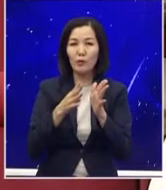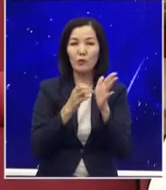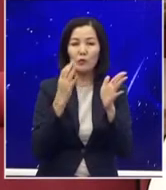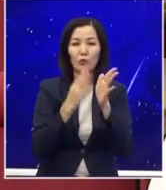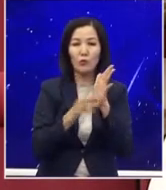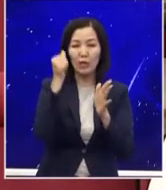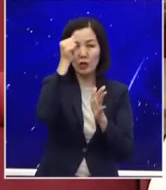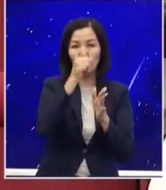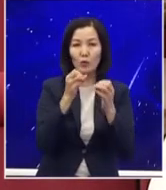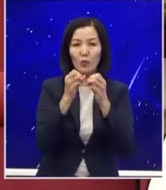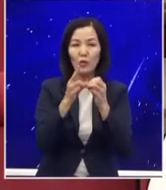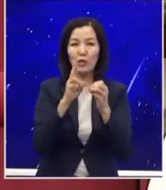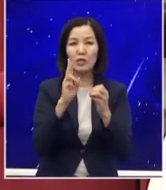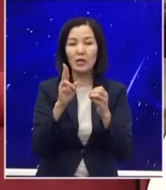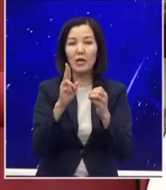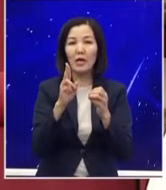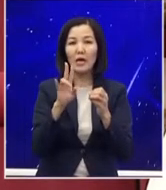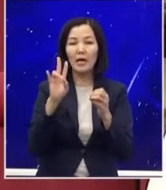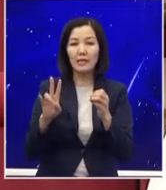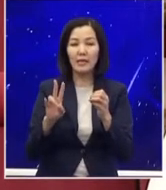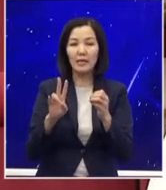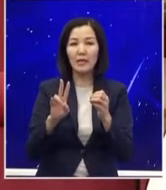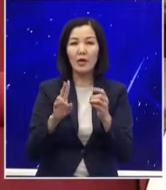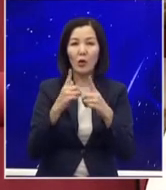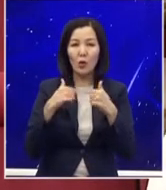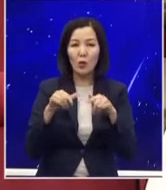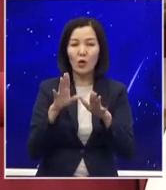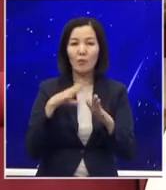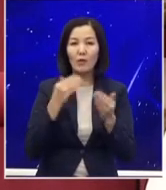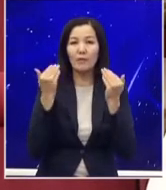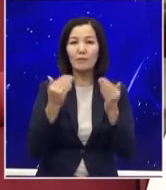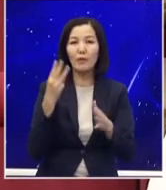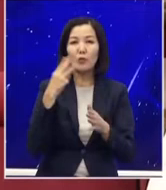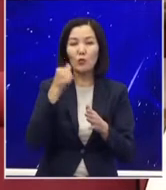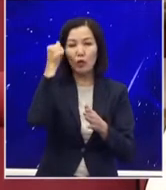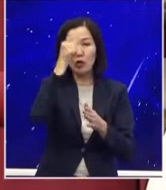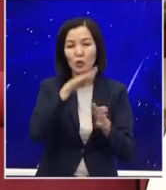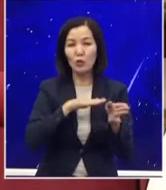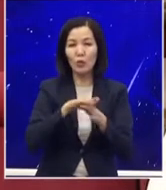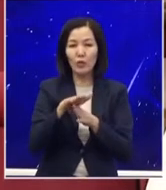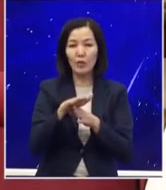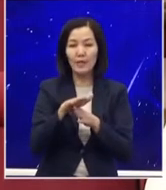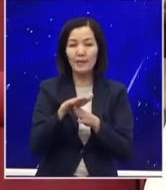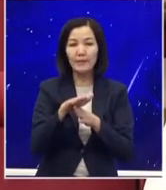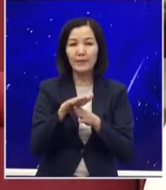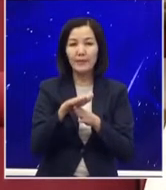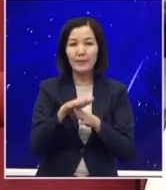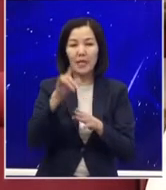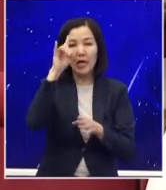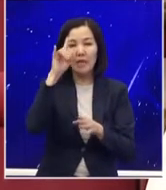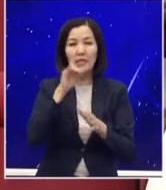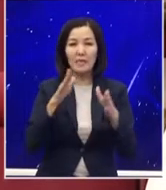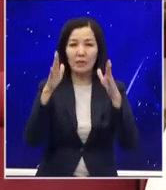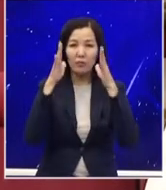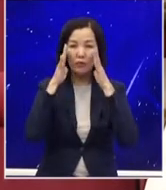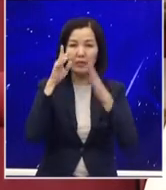жылы 12 қаңтарда құрған болатын. Мінекі биыл бізге 30 жыл толды. Осы Қазақстан мұсылмандар